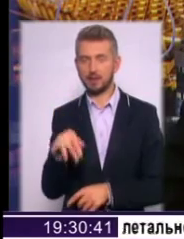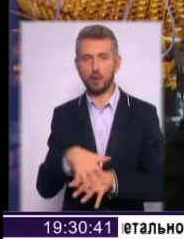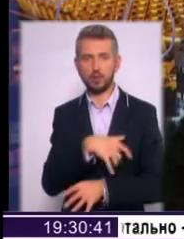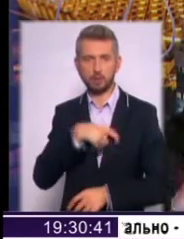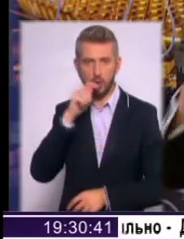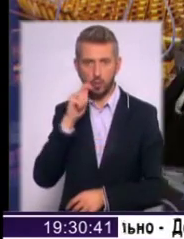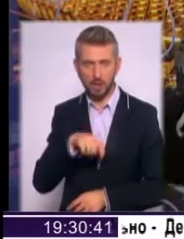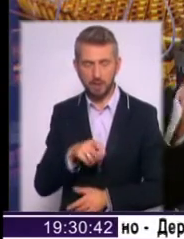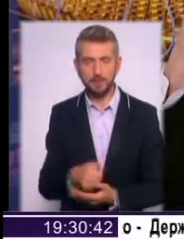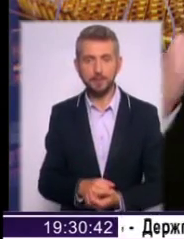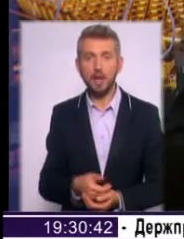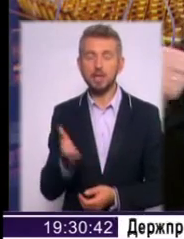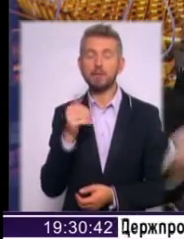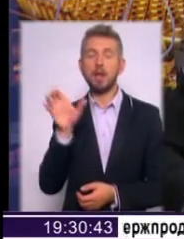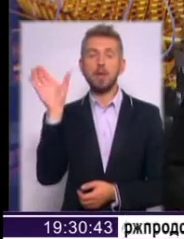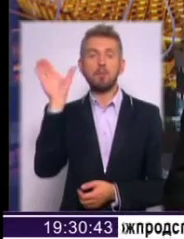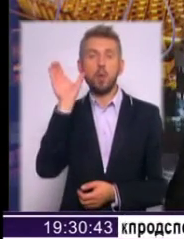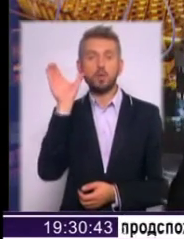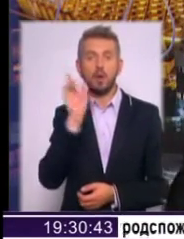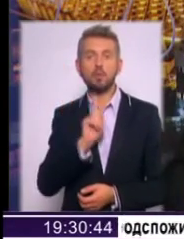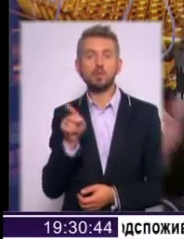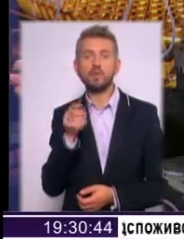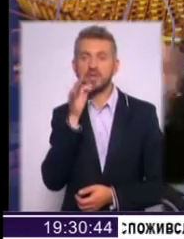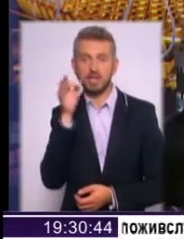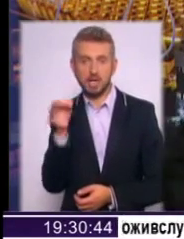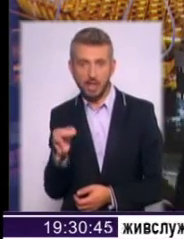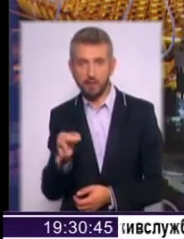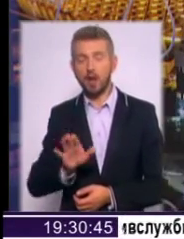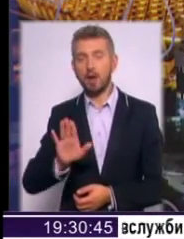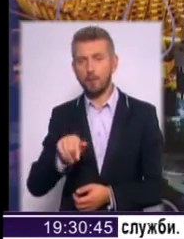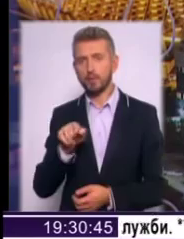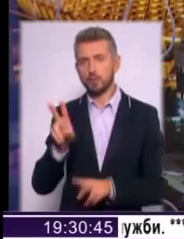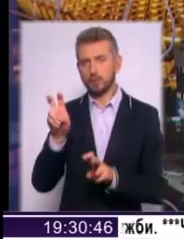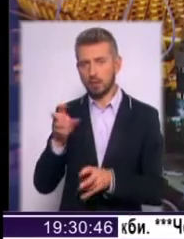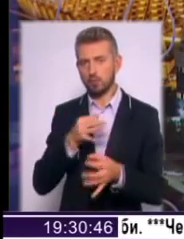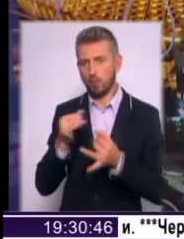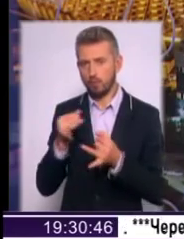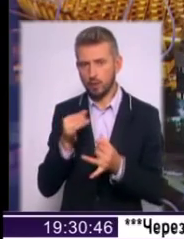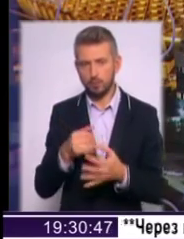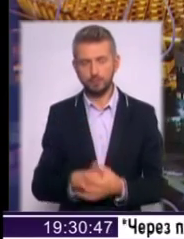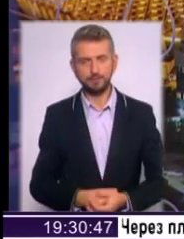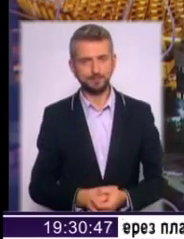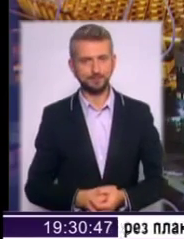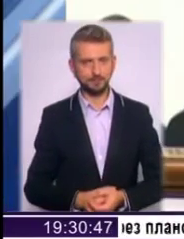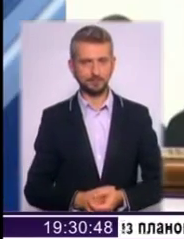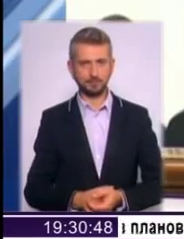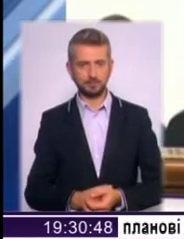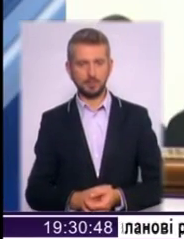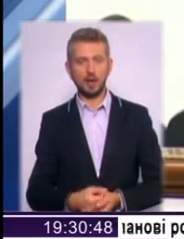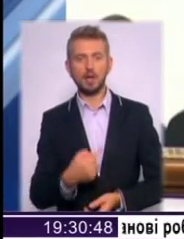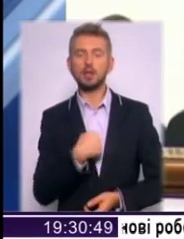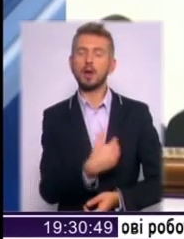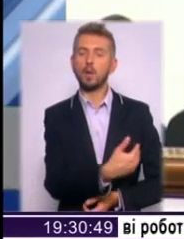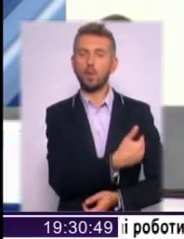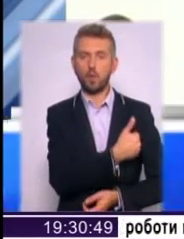від Народного фронту. Давайте послухаємо, що ж сказав народний депутат, і далі на цю тему поговоримо. Прошу, будь ласка. Я